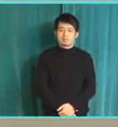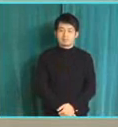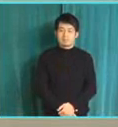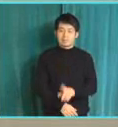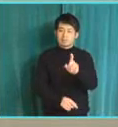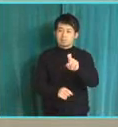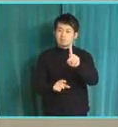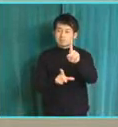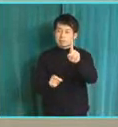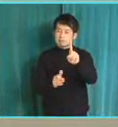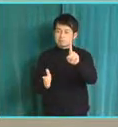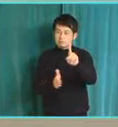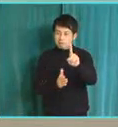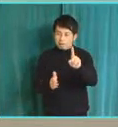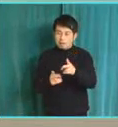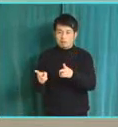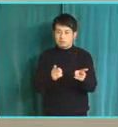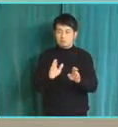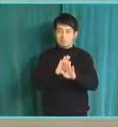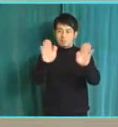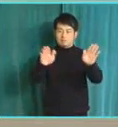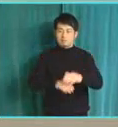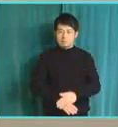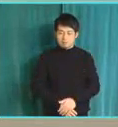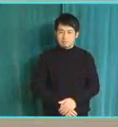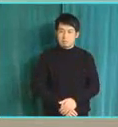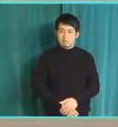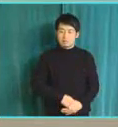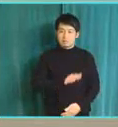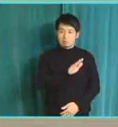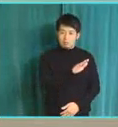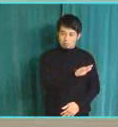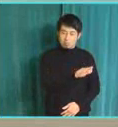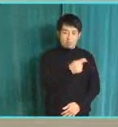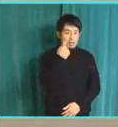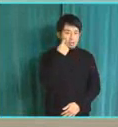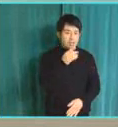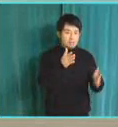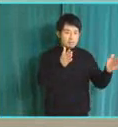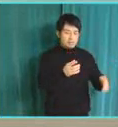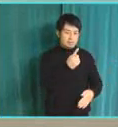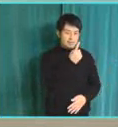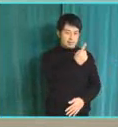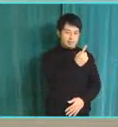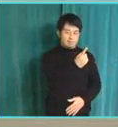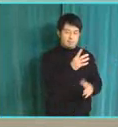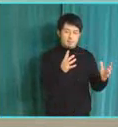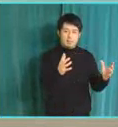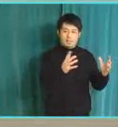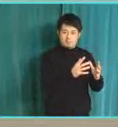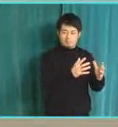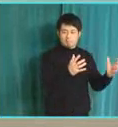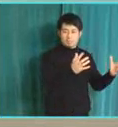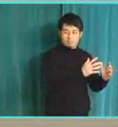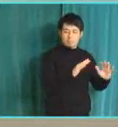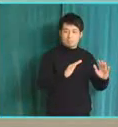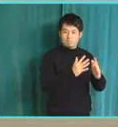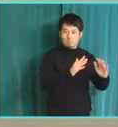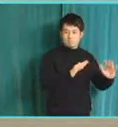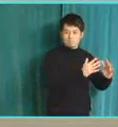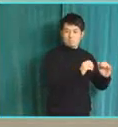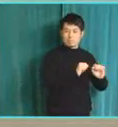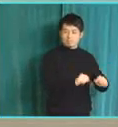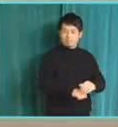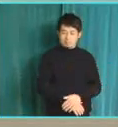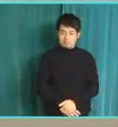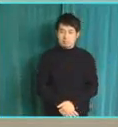月ぐらいから、スタートを切っていて、月に1回は確実に集まって、そこでいろんな意見交換しながらしているというところ